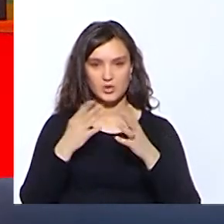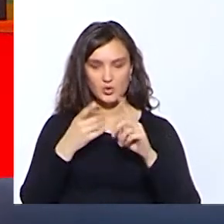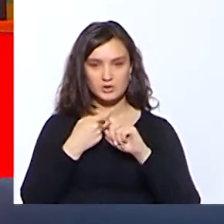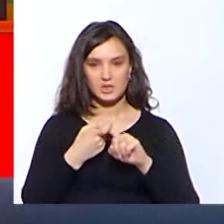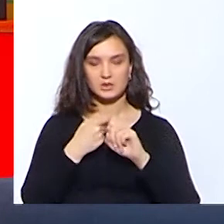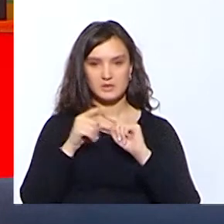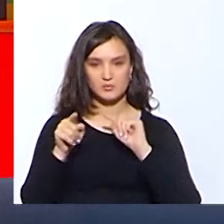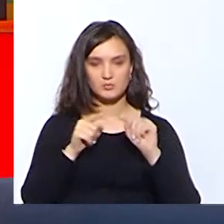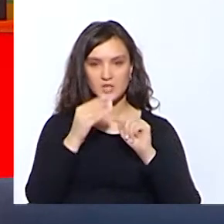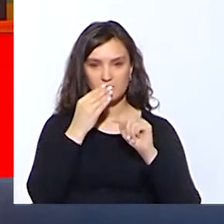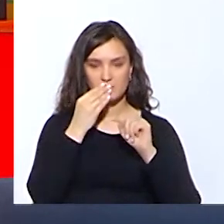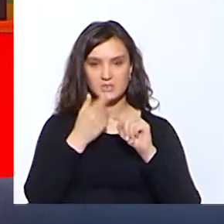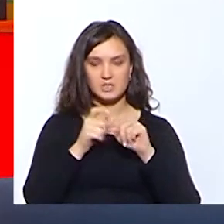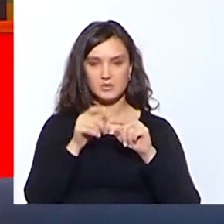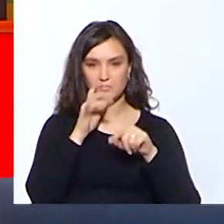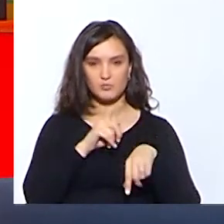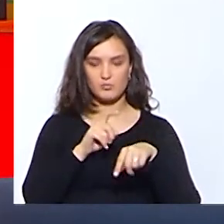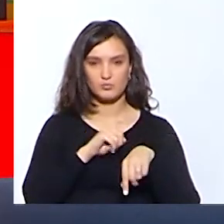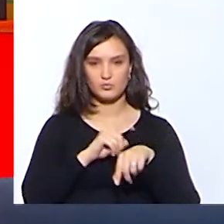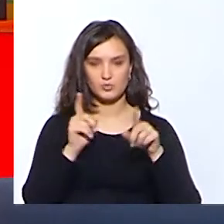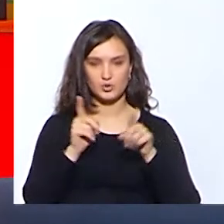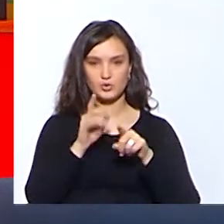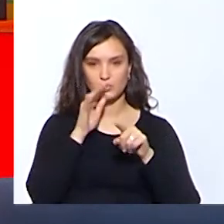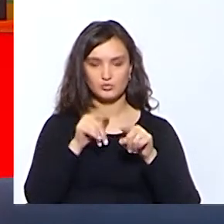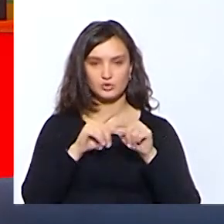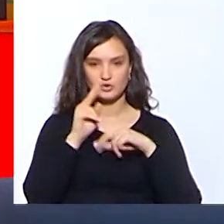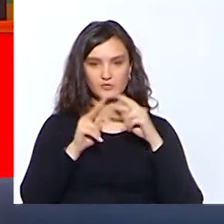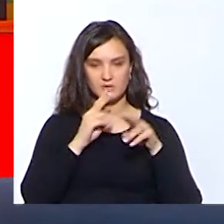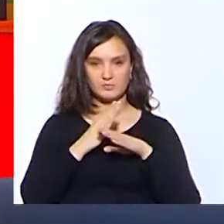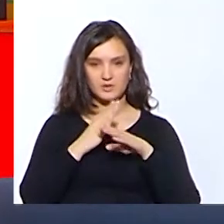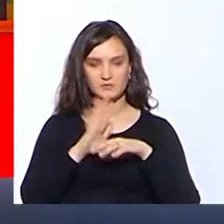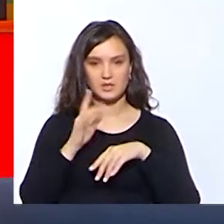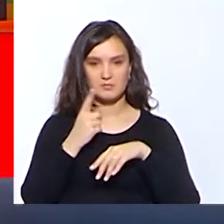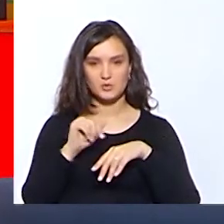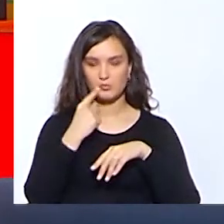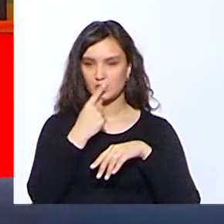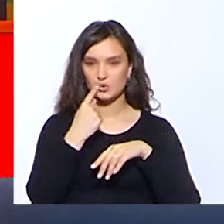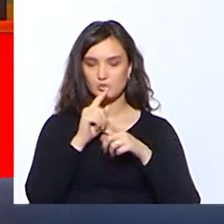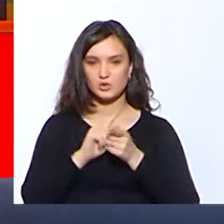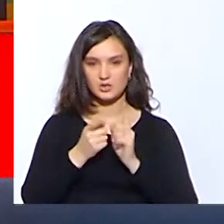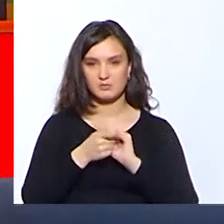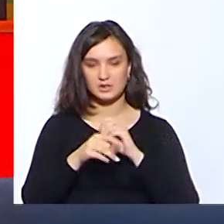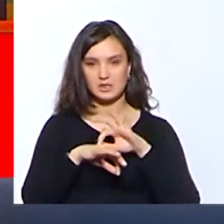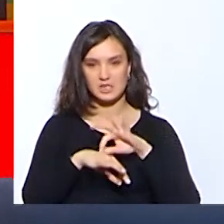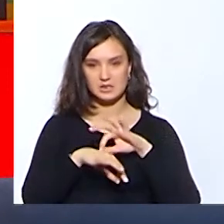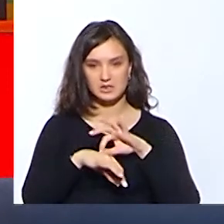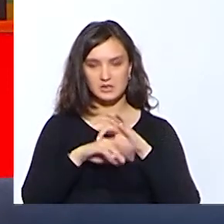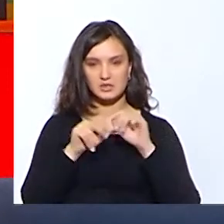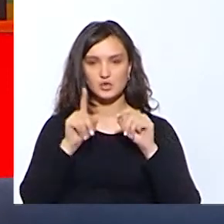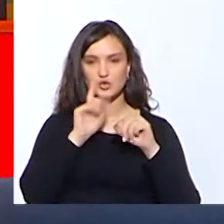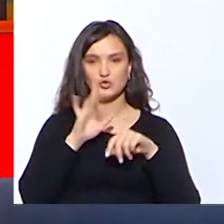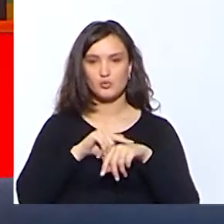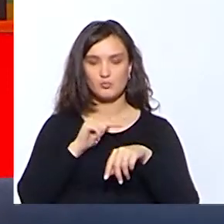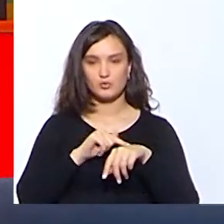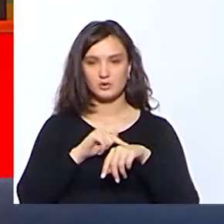კონტაქტი ამა თუ იმ საკვე პროდუქტთან, ძალიან მოკლე დროში თქვენ ეს ჩივილები გაგიჩნდათ. არა მარტო პირის ღრუში, არამედ კანზე და ის